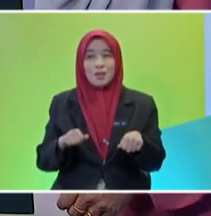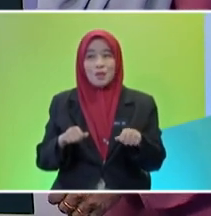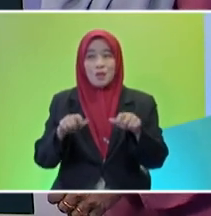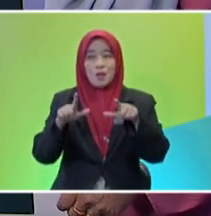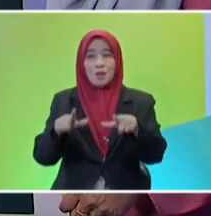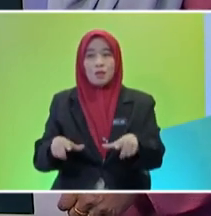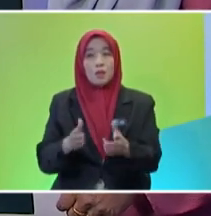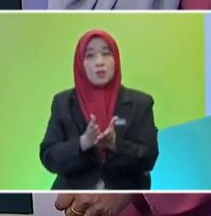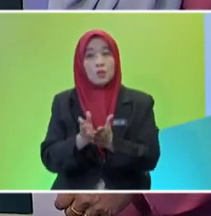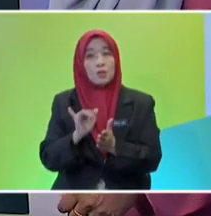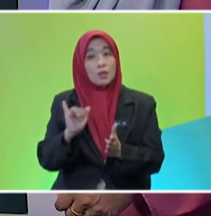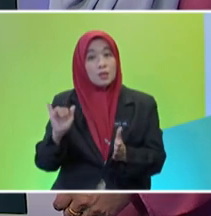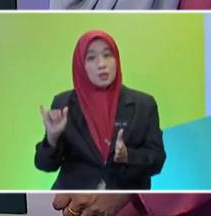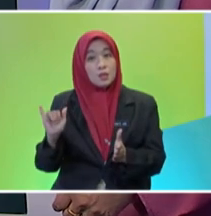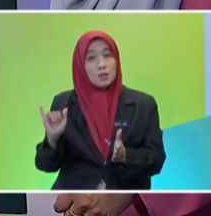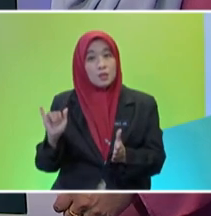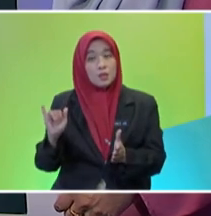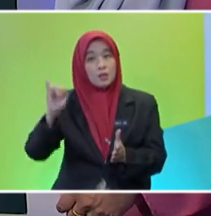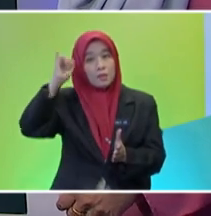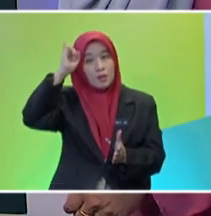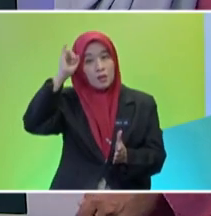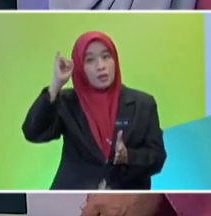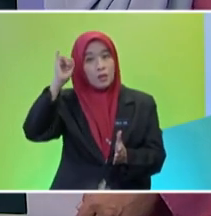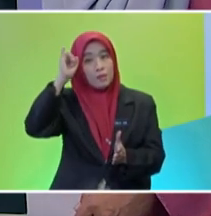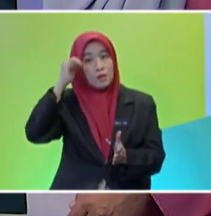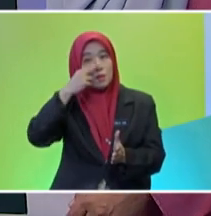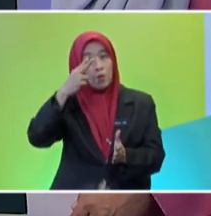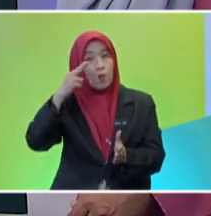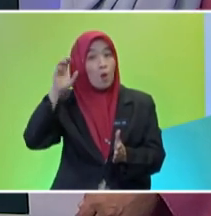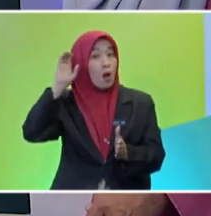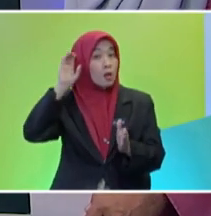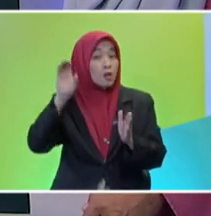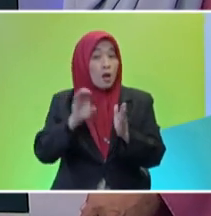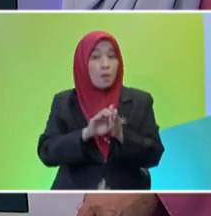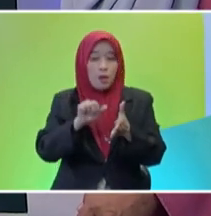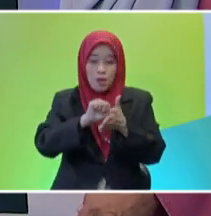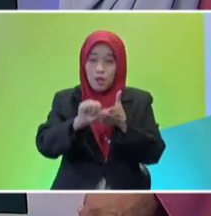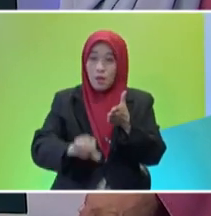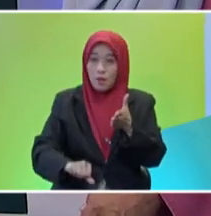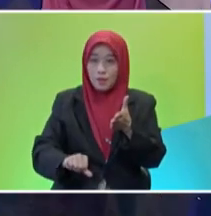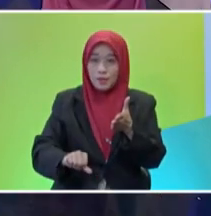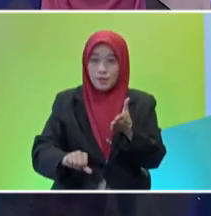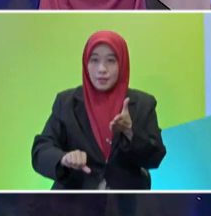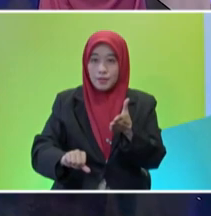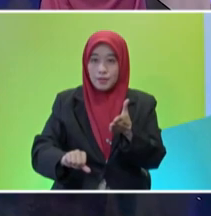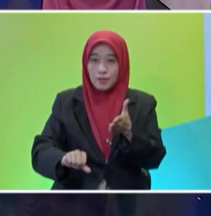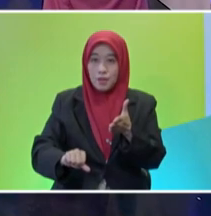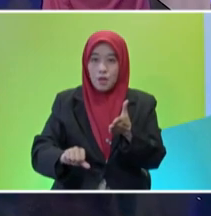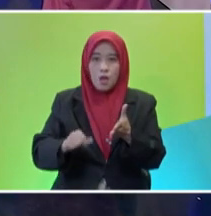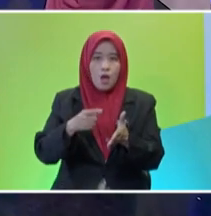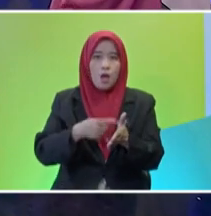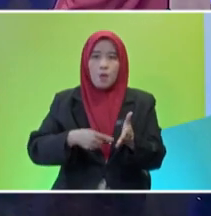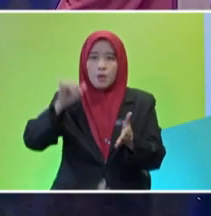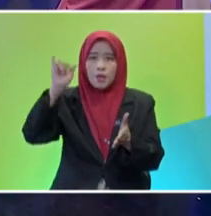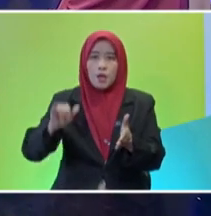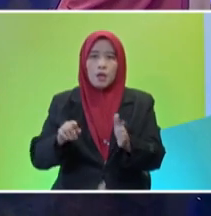Okey, seterusnya Irfan. Irfan tengok. Gambar yang terakhir ini, Irfan. Gambar yang terakhir. Okey. Gambar yang terakhir ini, apakah yang dilakukan